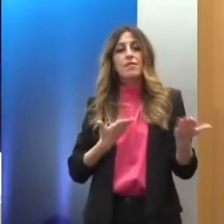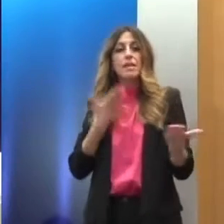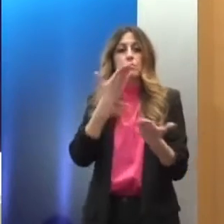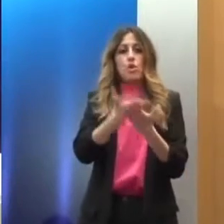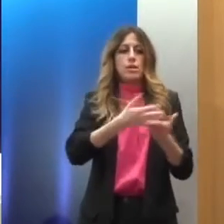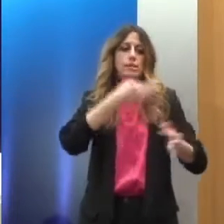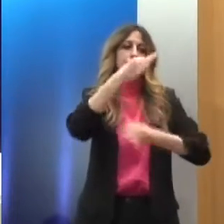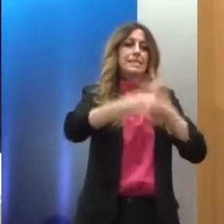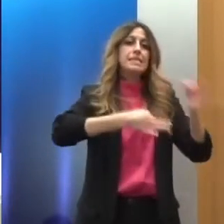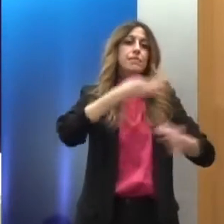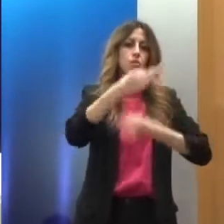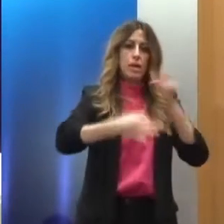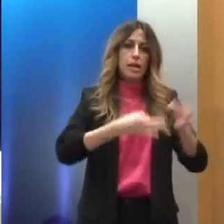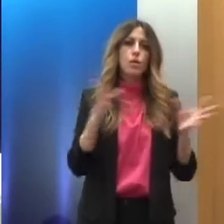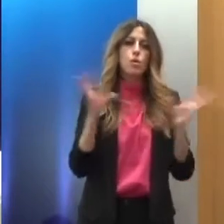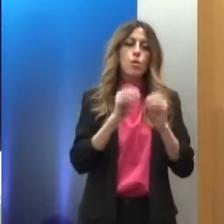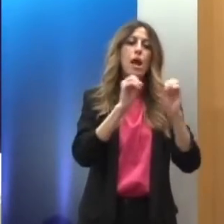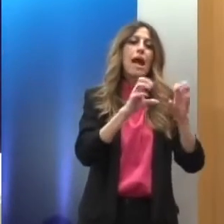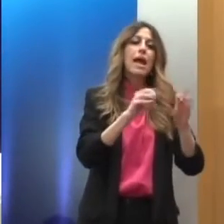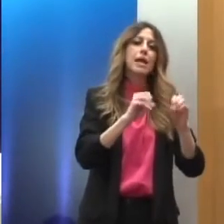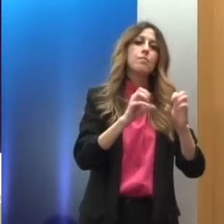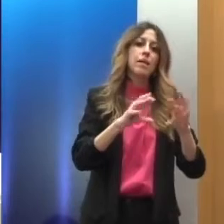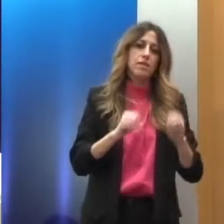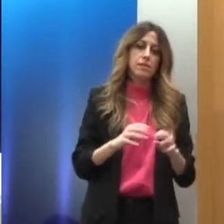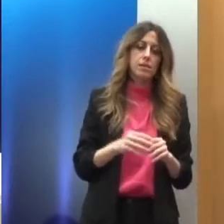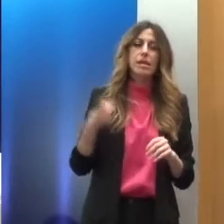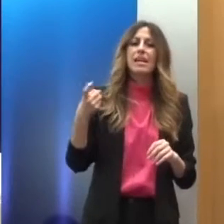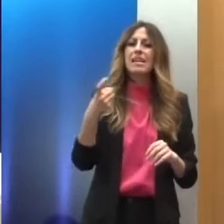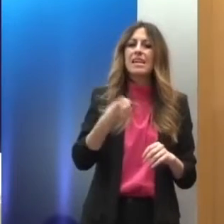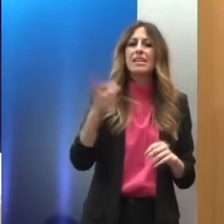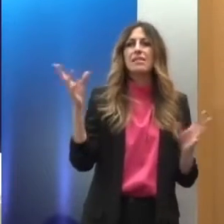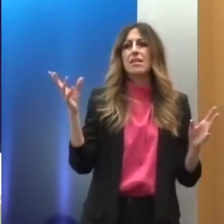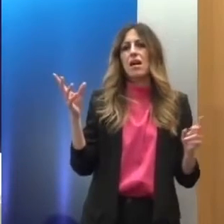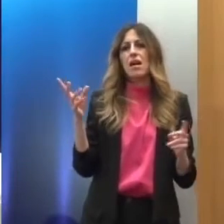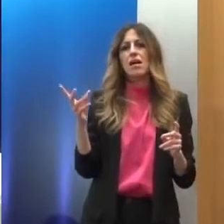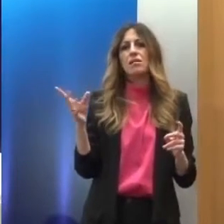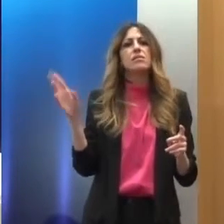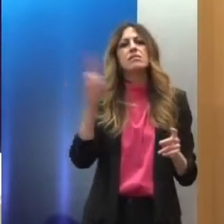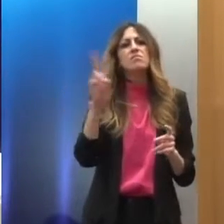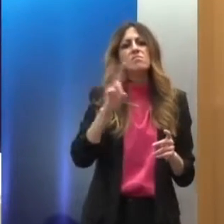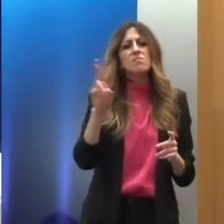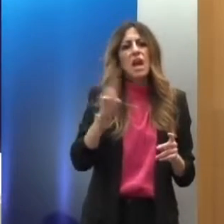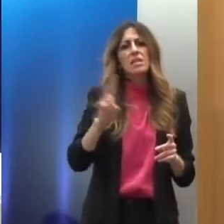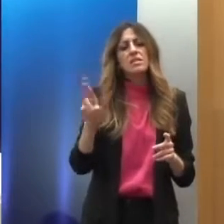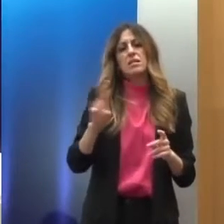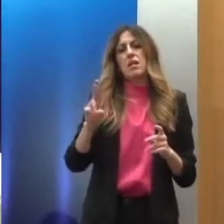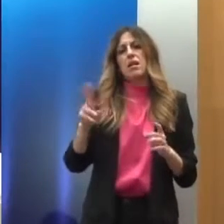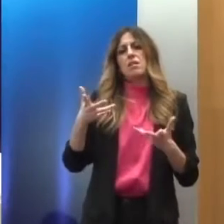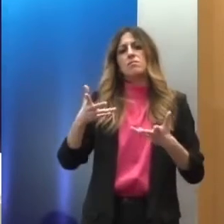και εκπαίδευση, πολύ σημαντικό, κίνητρο ρατσιστικών ή ομοφοβικών επιθέσεων σε περιστατικά άσκηση βία να αποτελέσει